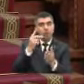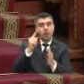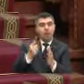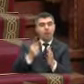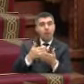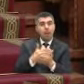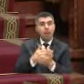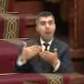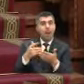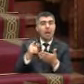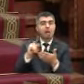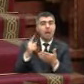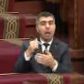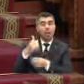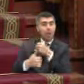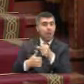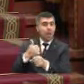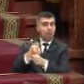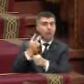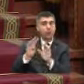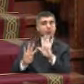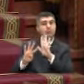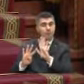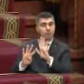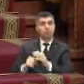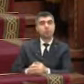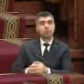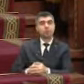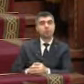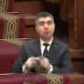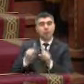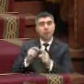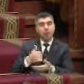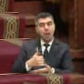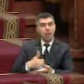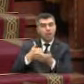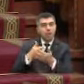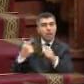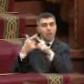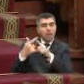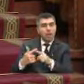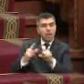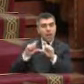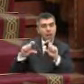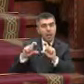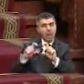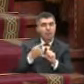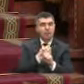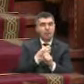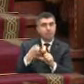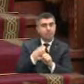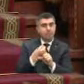مليار درهم للسنة القادمة. نريد منكم يعني التركيز على تمويل الراميد وألا تذهب هذا يعني هذه الأموال